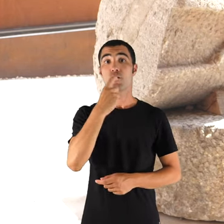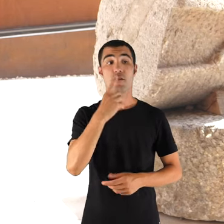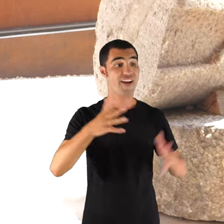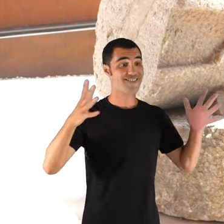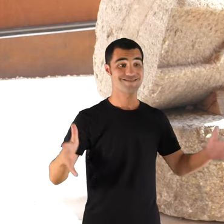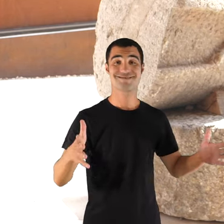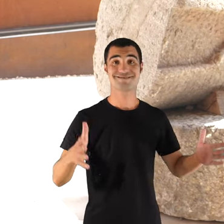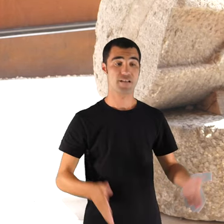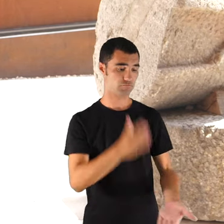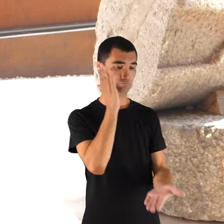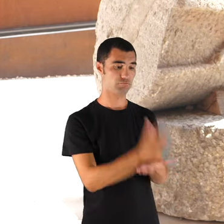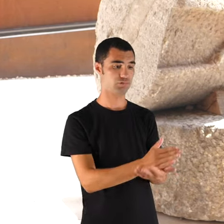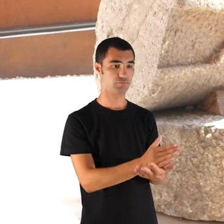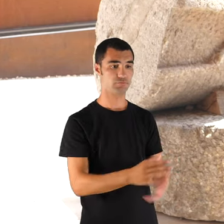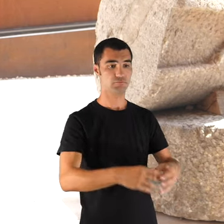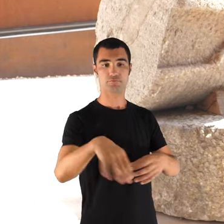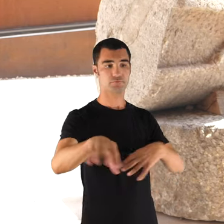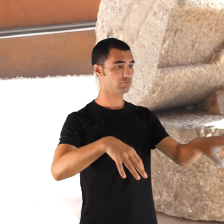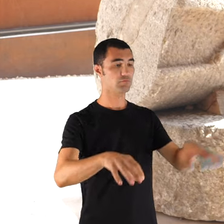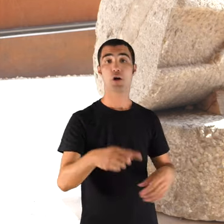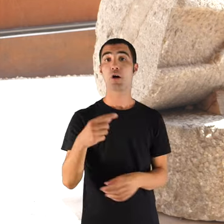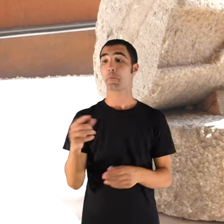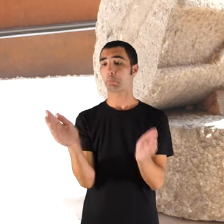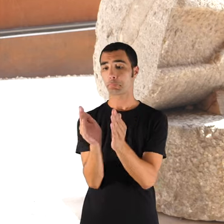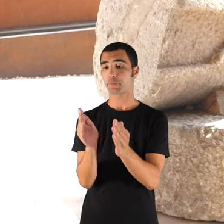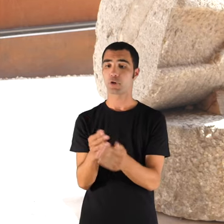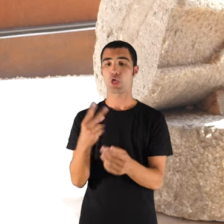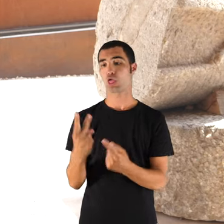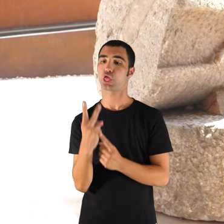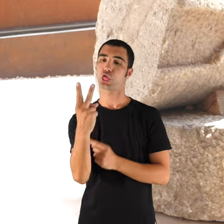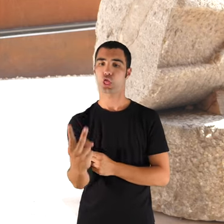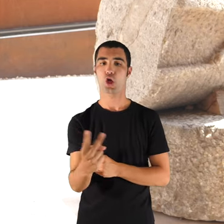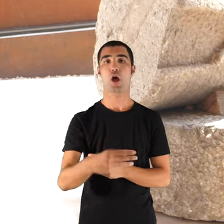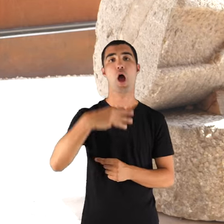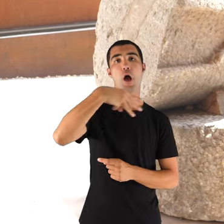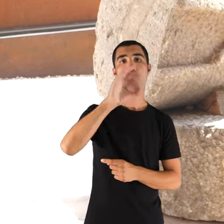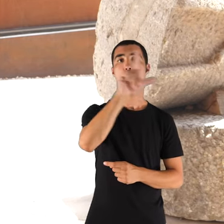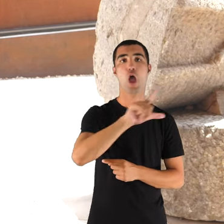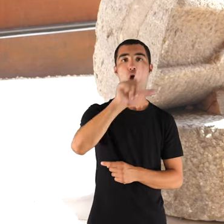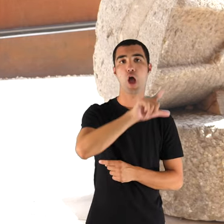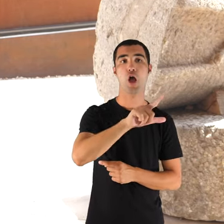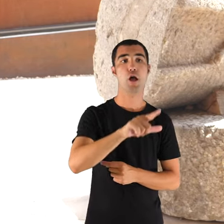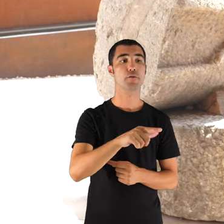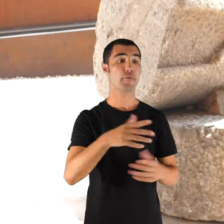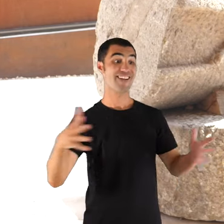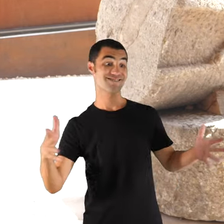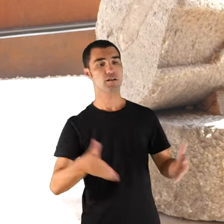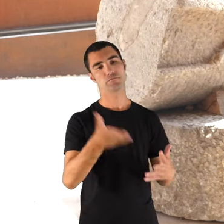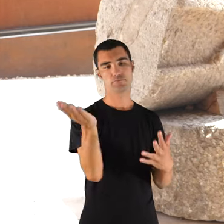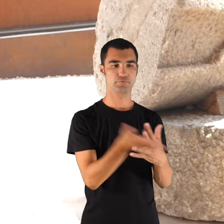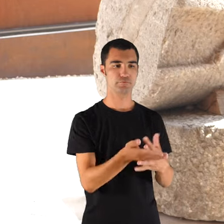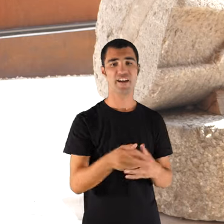era petit, en donaven dos. Si el mal n'hi havia un de més gros, doncs pues el repartien amb un altre.